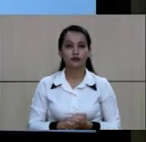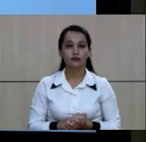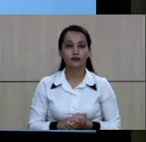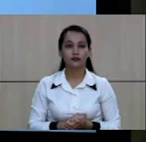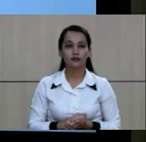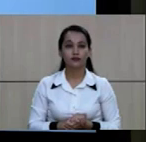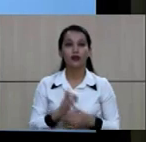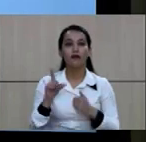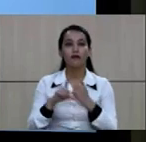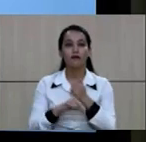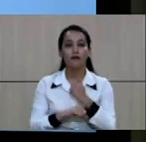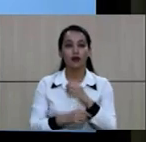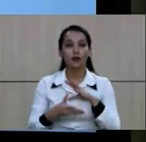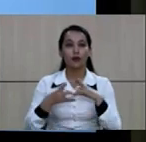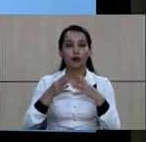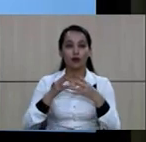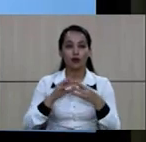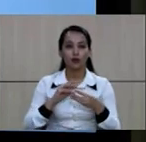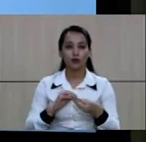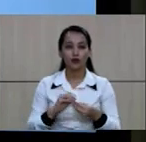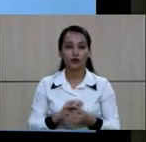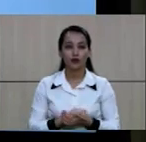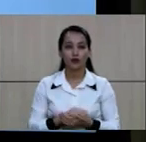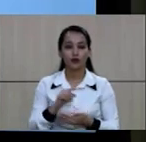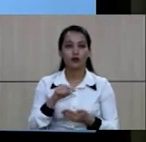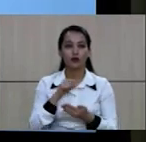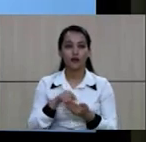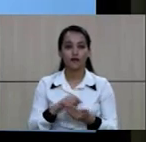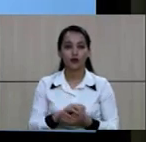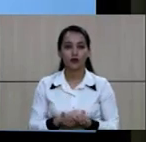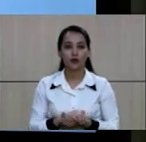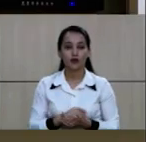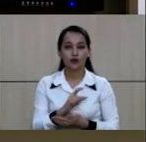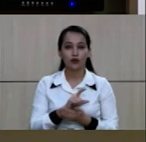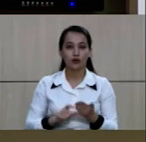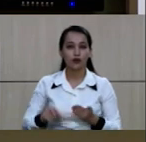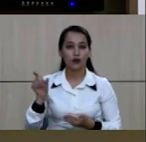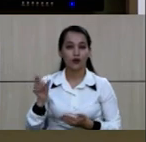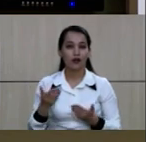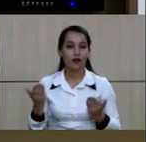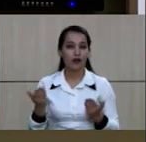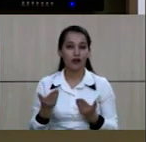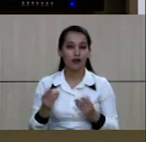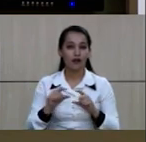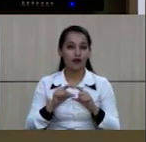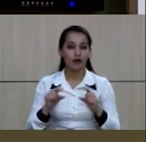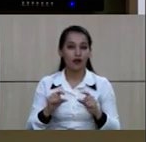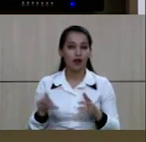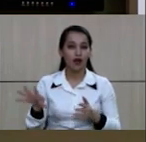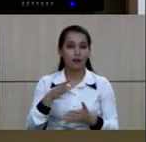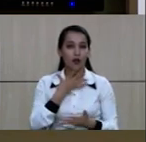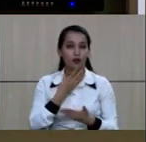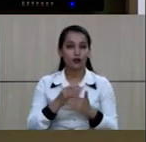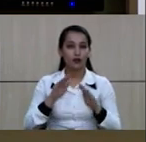Va so'nggi qissadan qissa chiqarish bo'yicha sizni tekshirish shoir qaysi asarida har kim o'z o'rnini bilishi